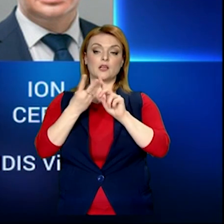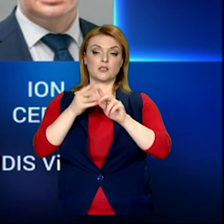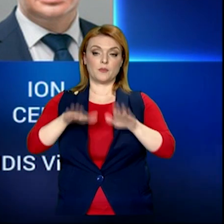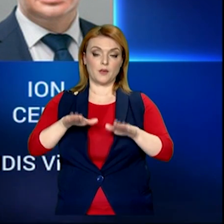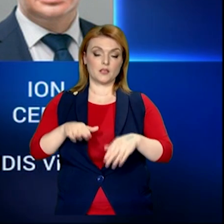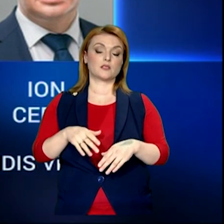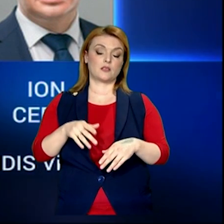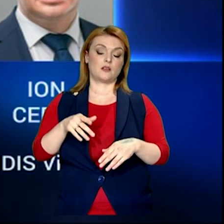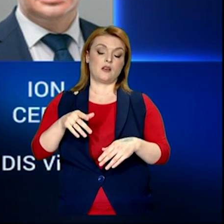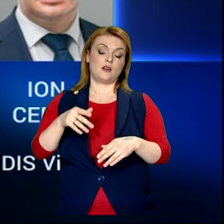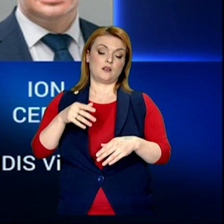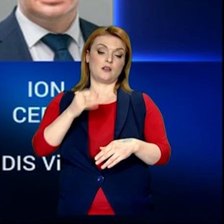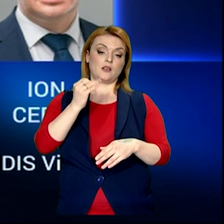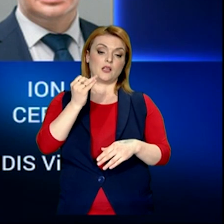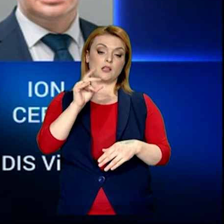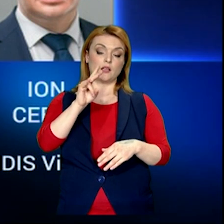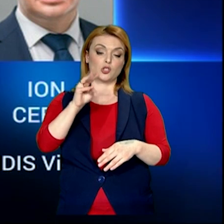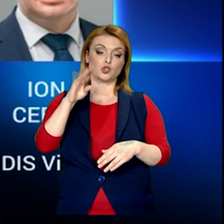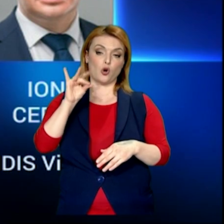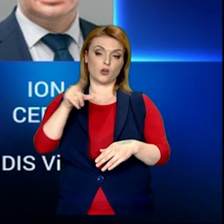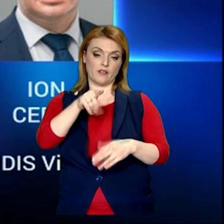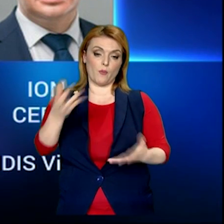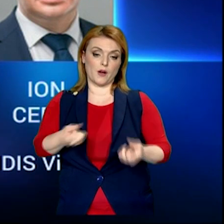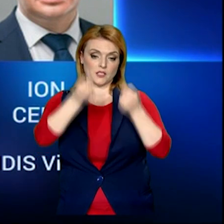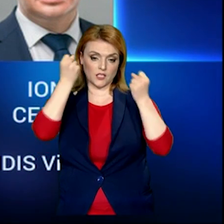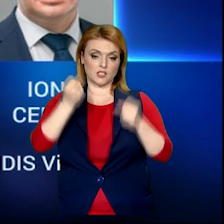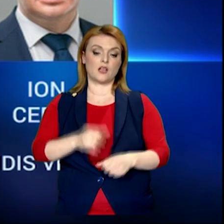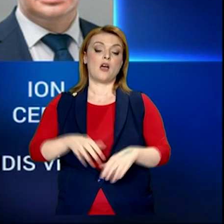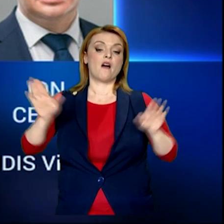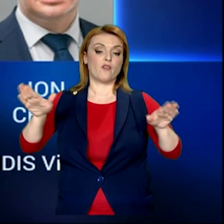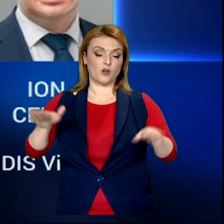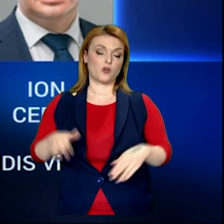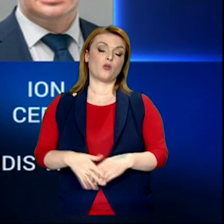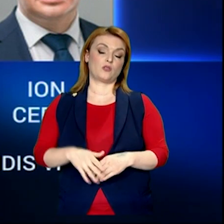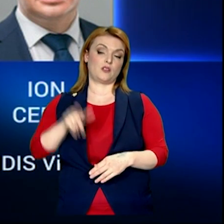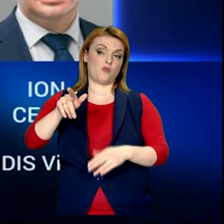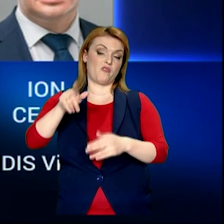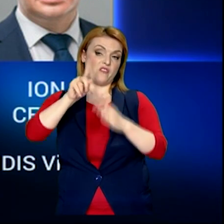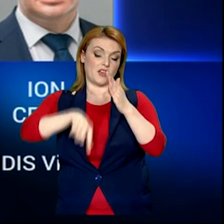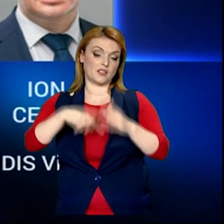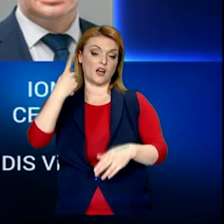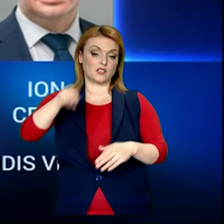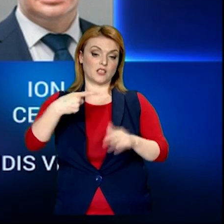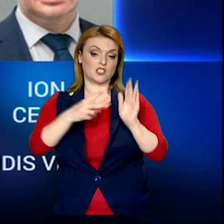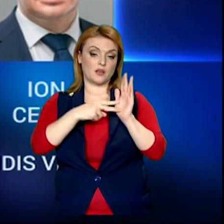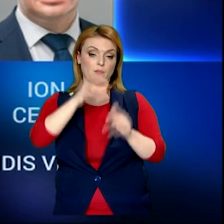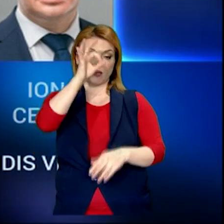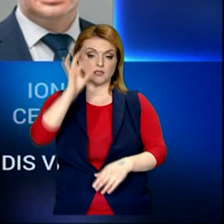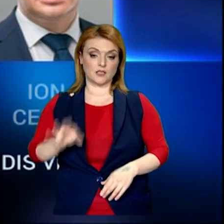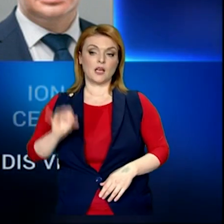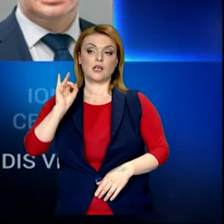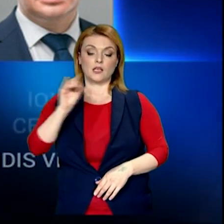o bază de susținere de 2,1%. Liderul PCRM Vladimir Voronin și primarul Ion Ceban sunt la egalitate cu